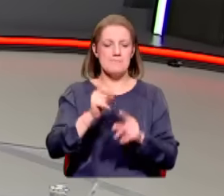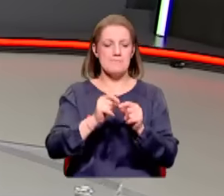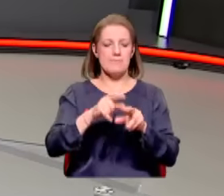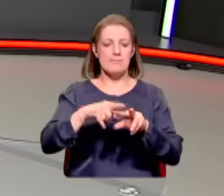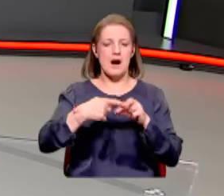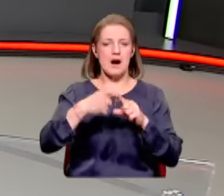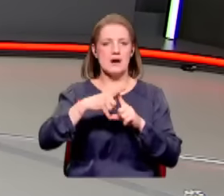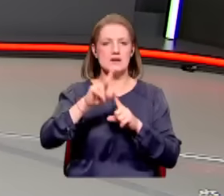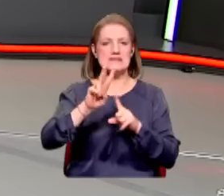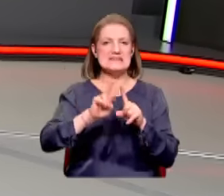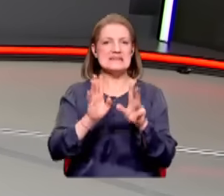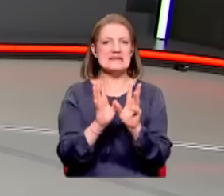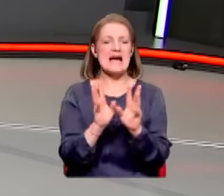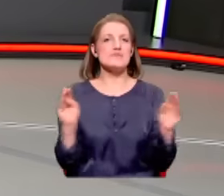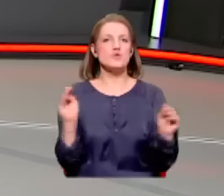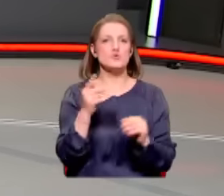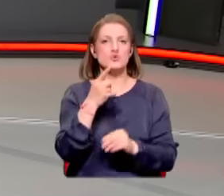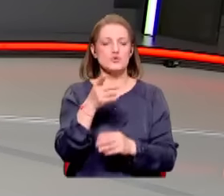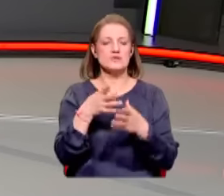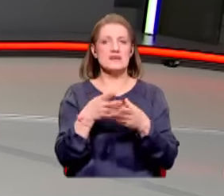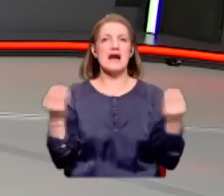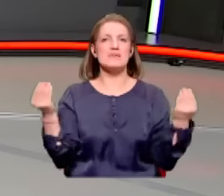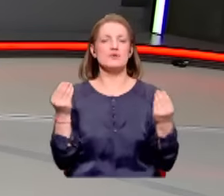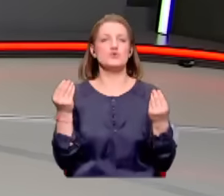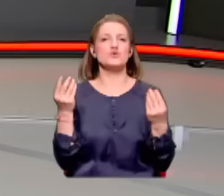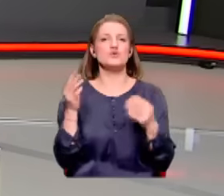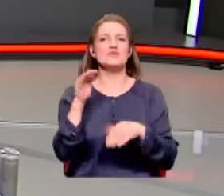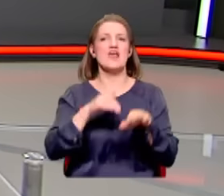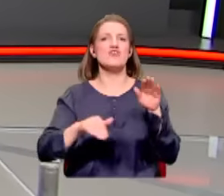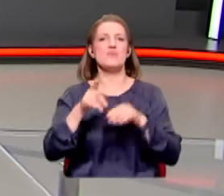filan kaybediyorsun seçimi diye naralar atıyordu.